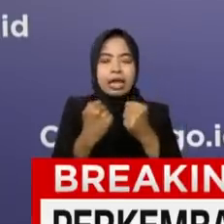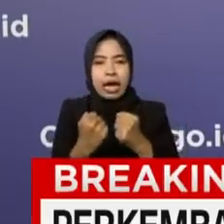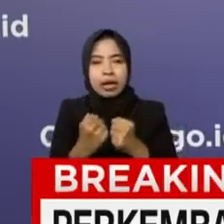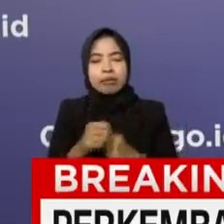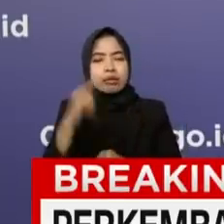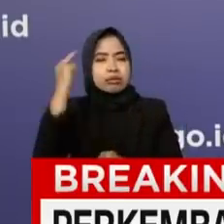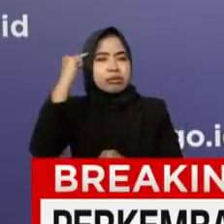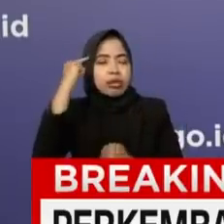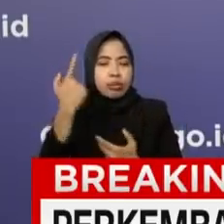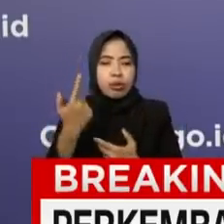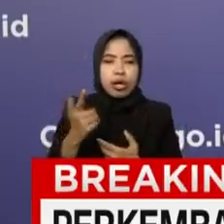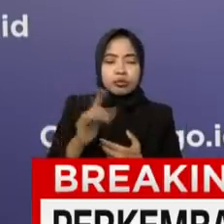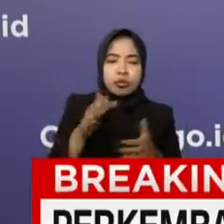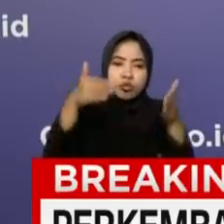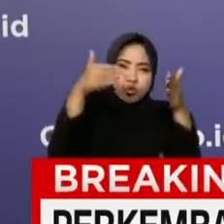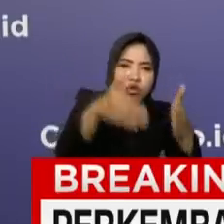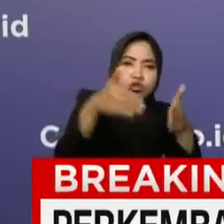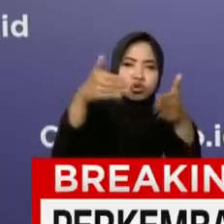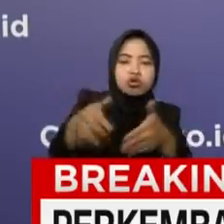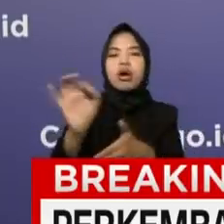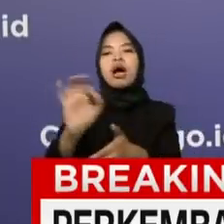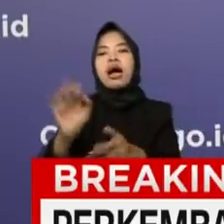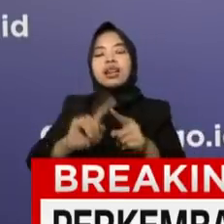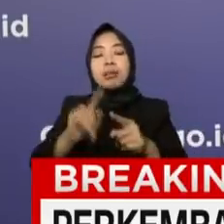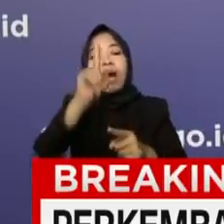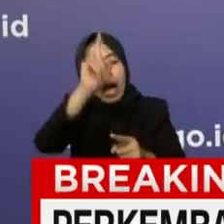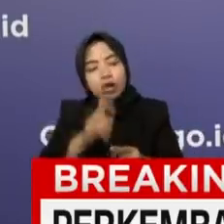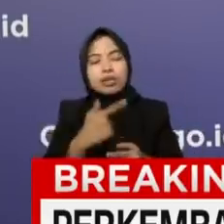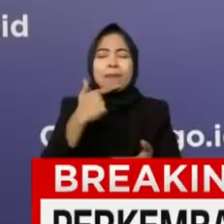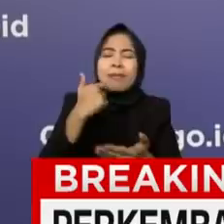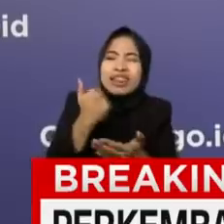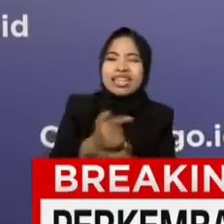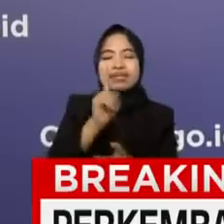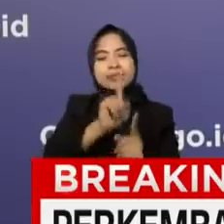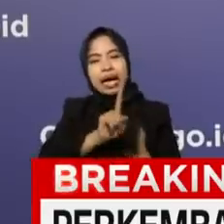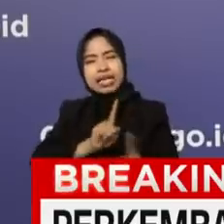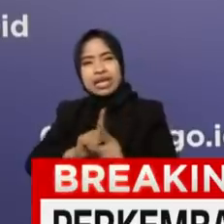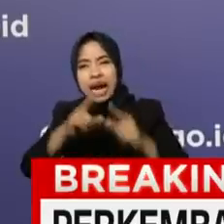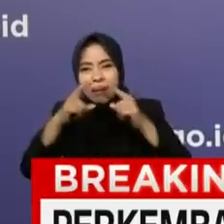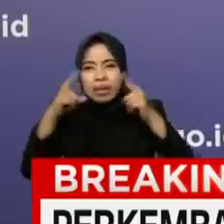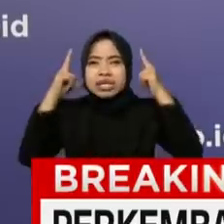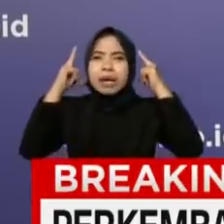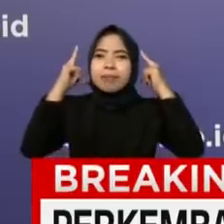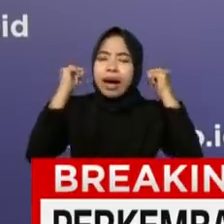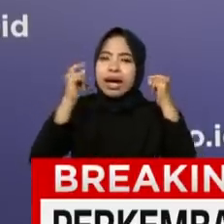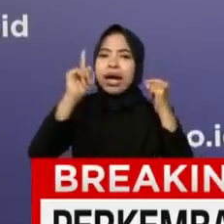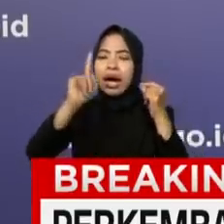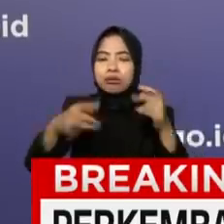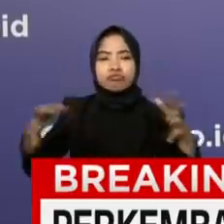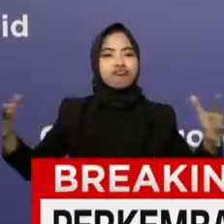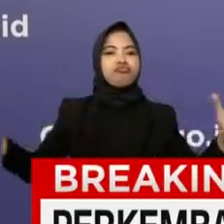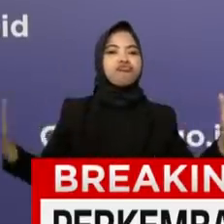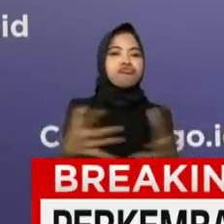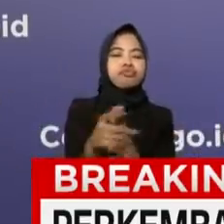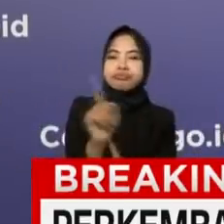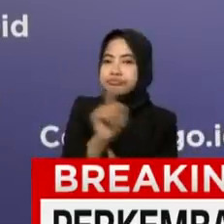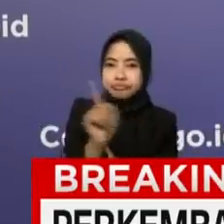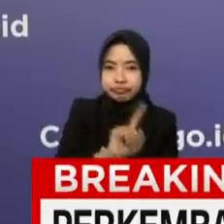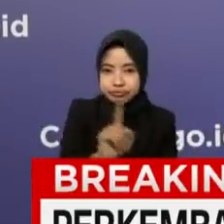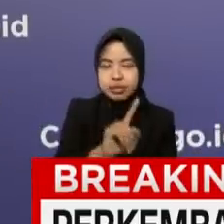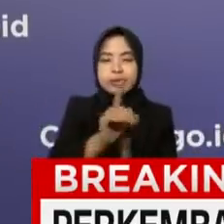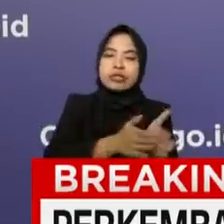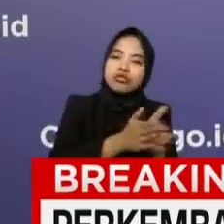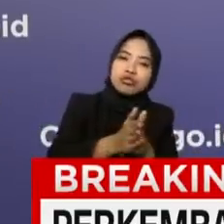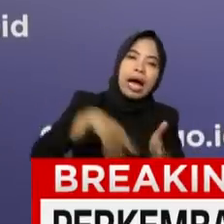perlu kita membuat secara khusus tetapi menjaga cara menggunakan masker menghindari kerumunan dan